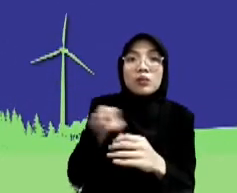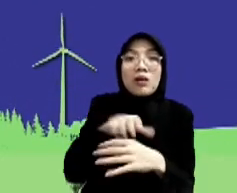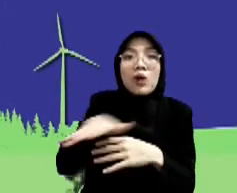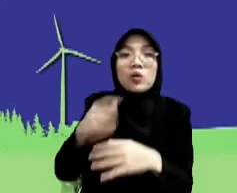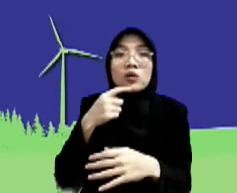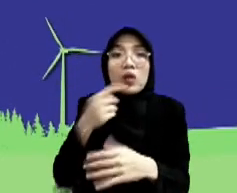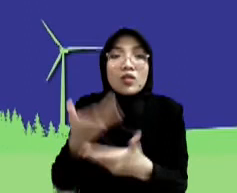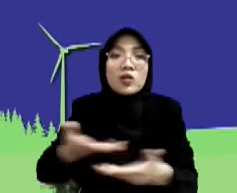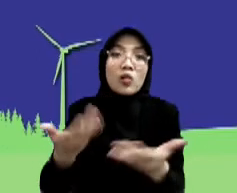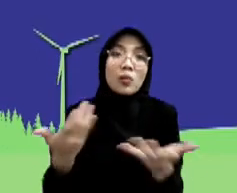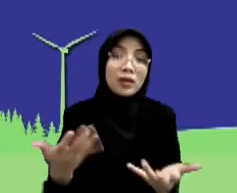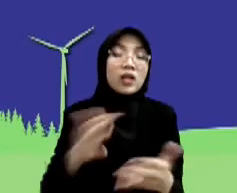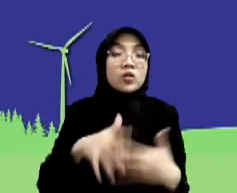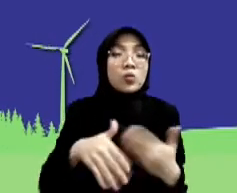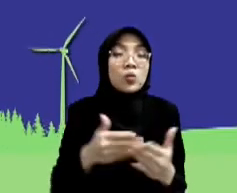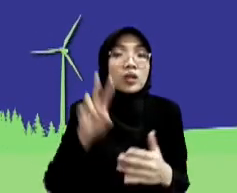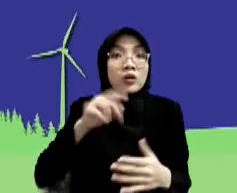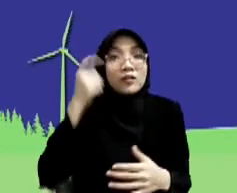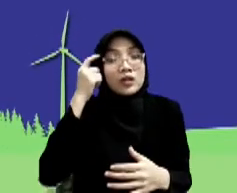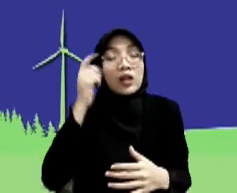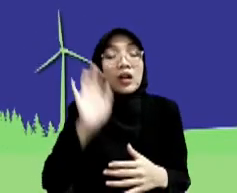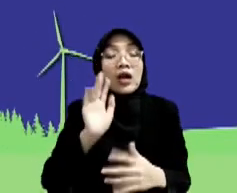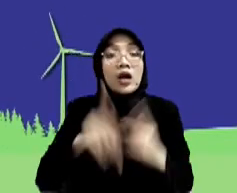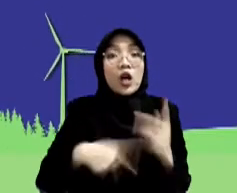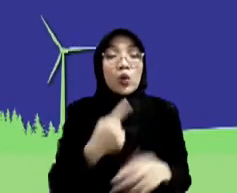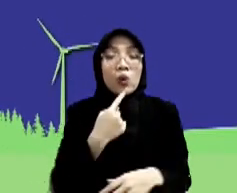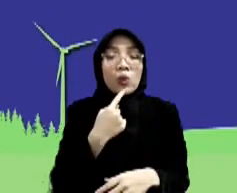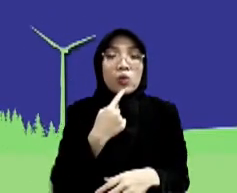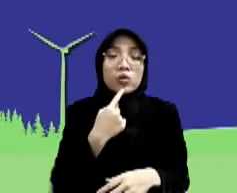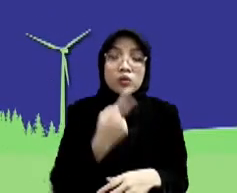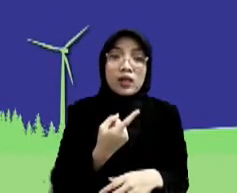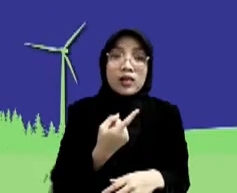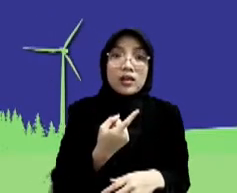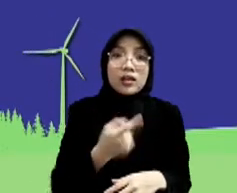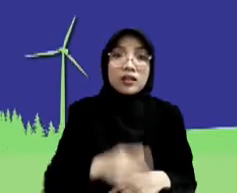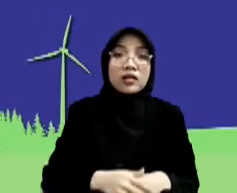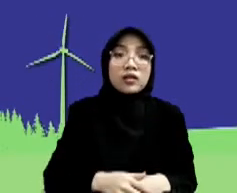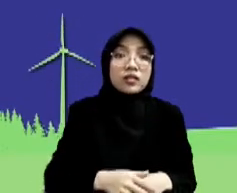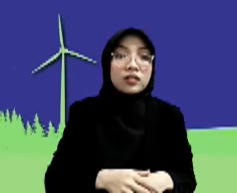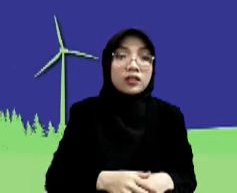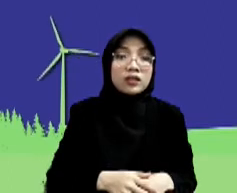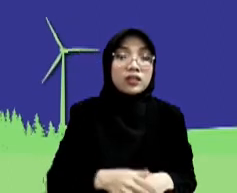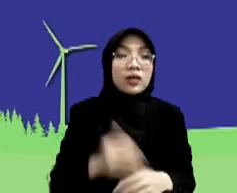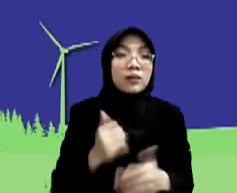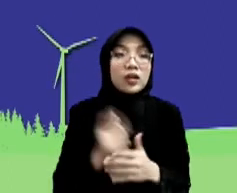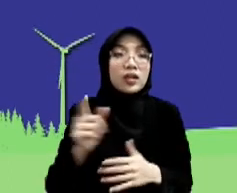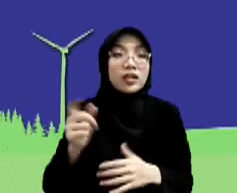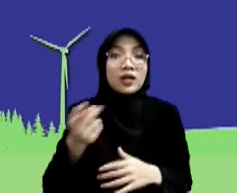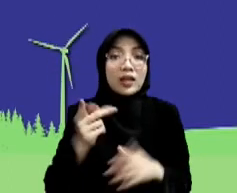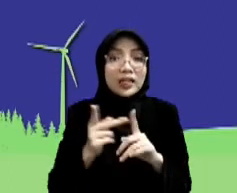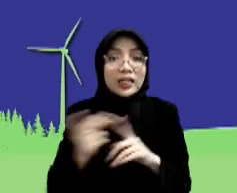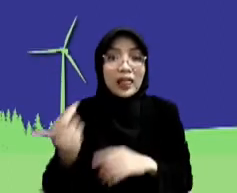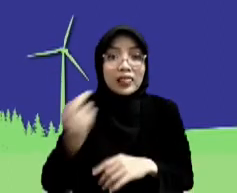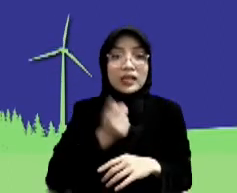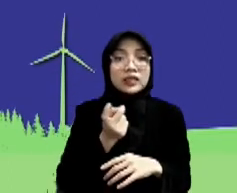eh yang namanya Kalau mungkin eh handyar Hidayat ya yang bertanya ini mungkin melihat